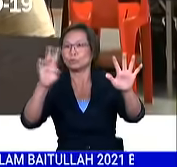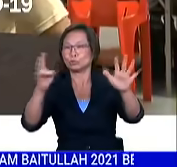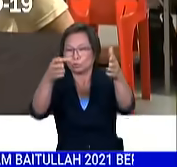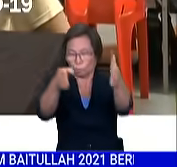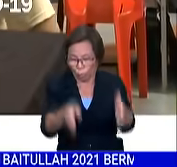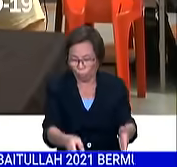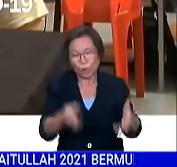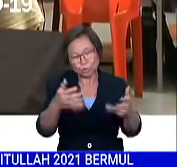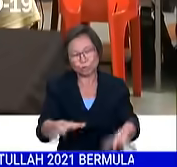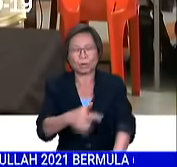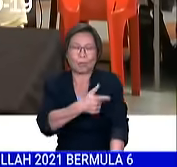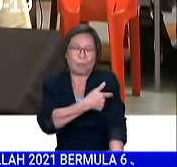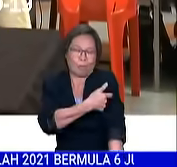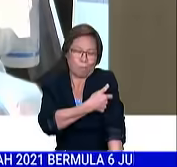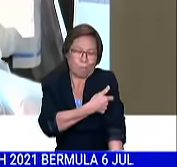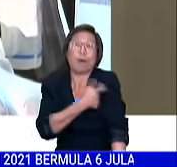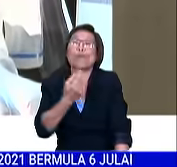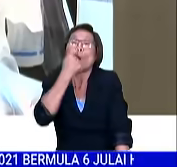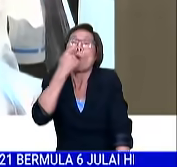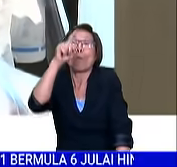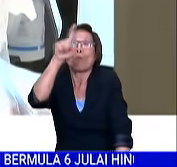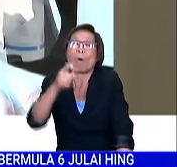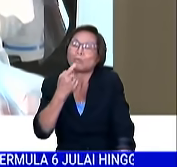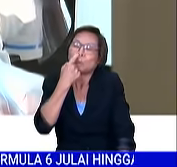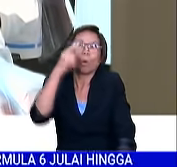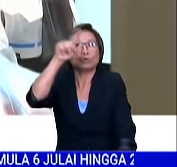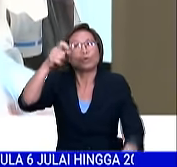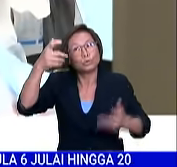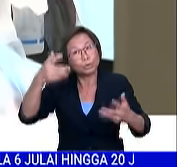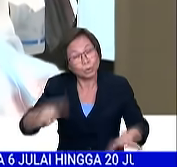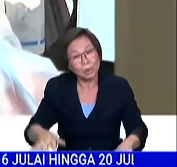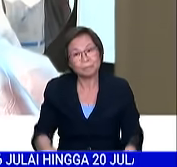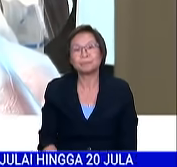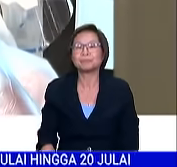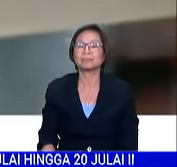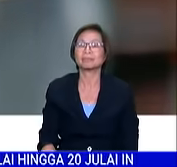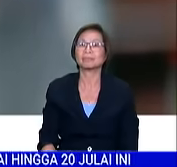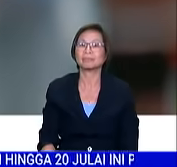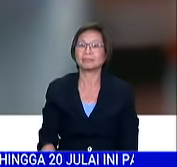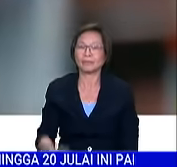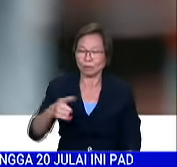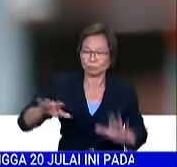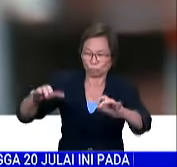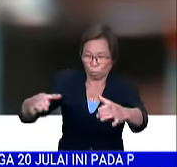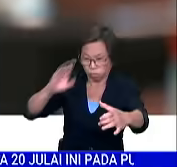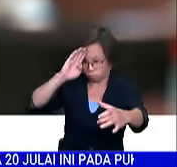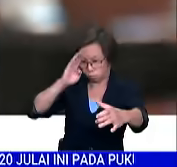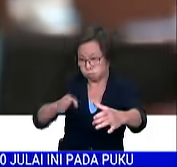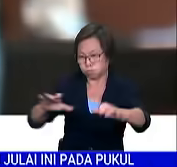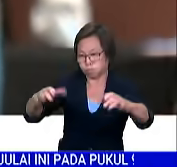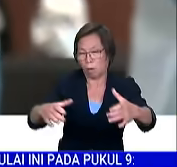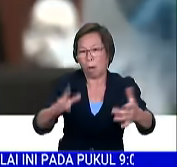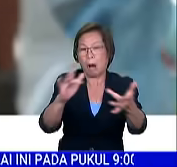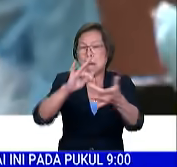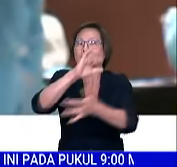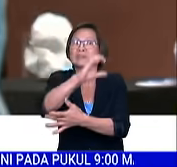5,797 orang telah dilaksanakan ujian calitan COVID-19. Mereka merupakan kumpulan sasar seperti